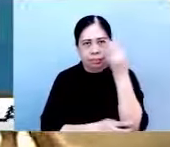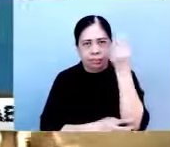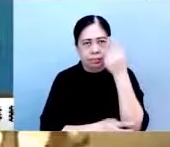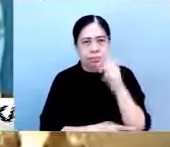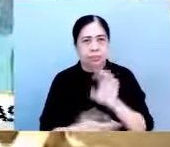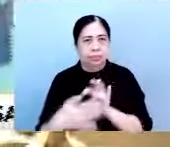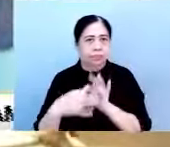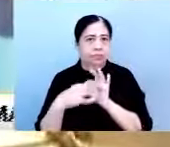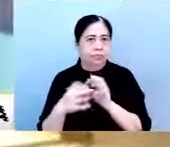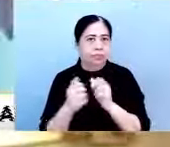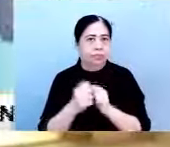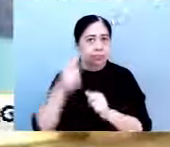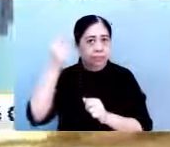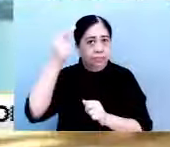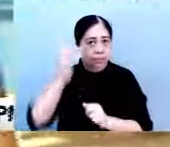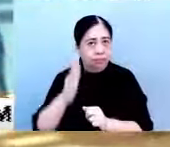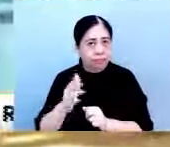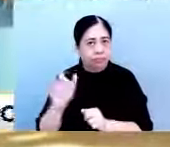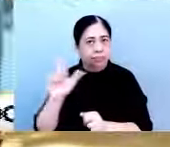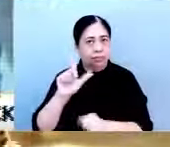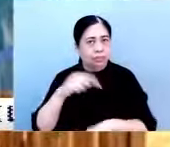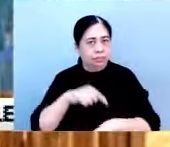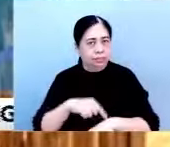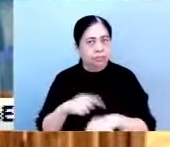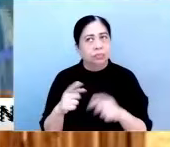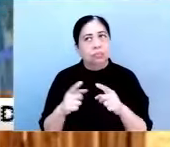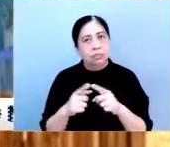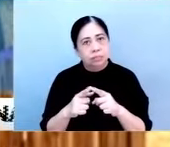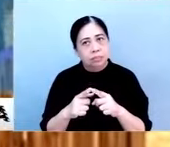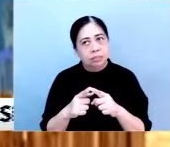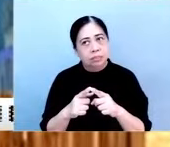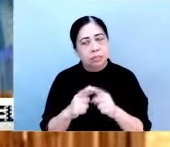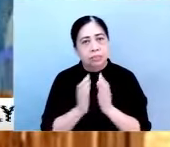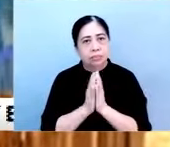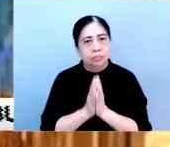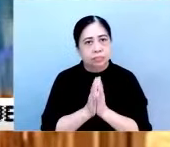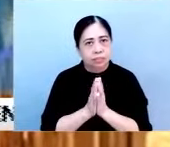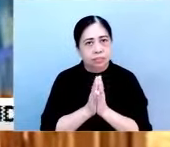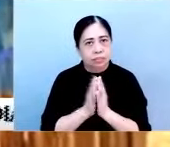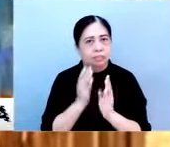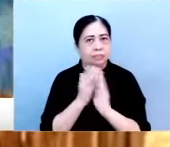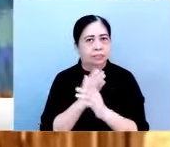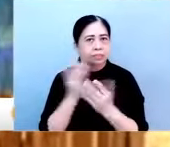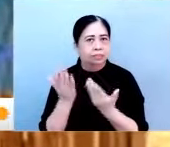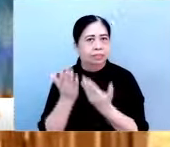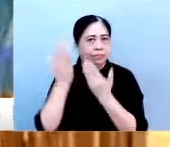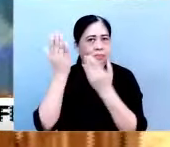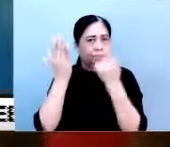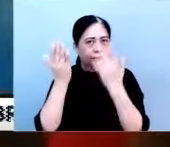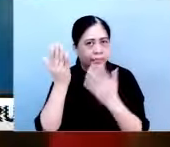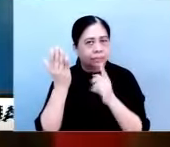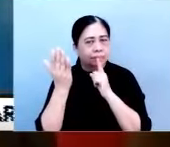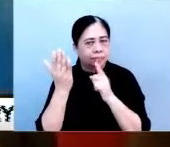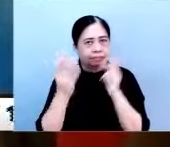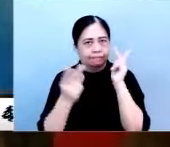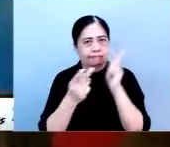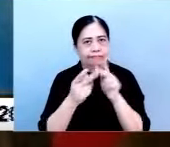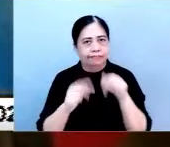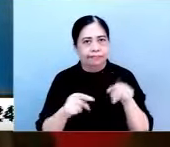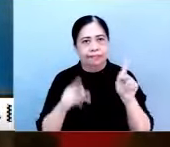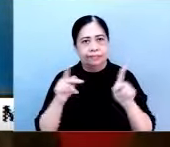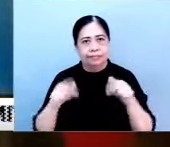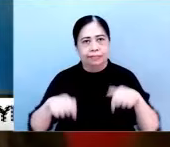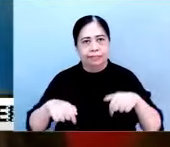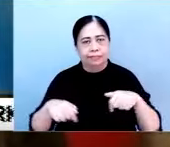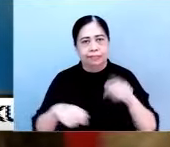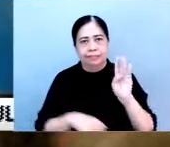relasyon sa Panginoon. Panahon rin daw ito para sa pag-aayuno at pagbabalik loob sa Diyos na siyang ang sinadya ng ilang deboto dito nga